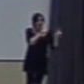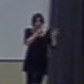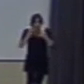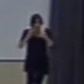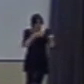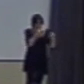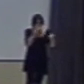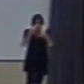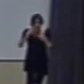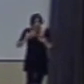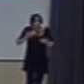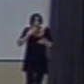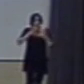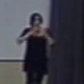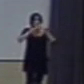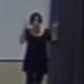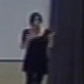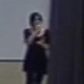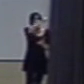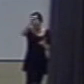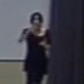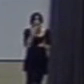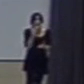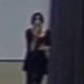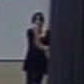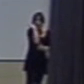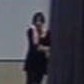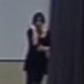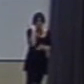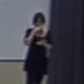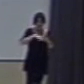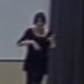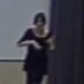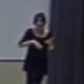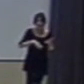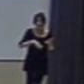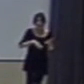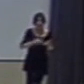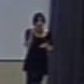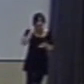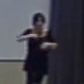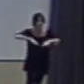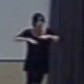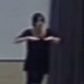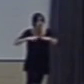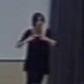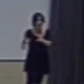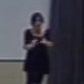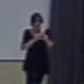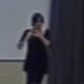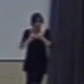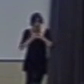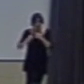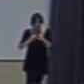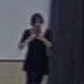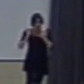vull dir, a llocs on del món no pots estar, també a Barcelona, vull dir, per exemple, ahir als altaveus que podia haver passat alguna cosa que hagués gravat algú amb un mòbil i que no hi hagués